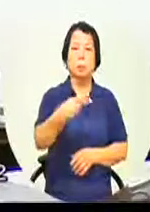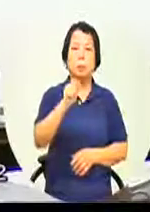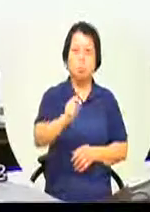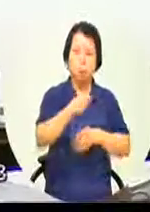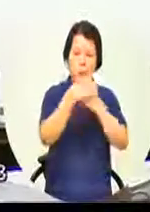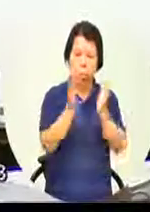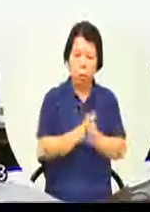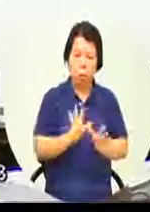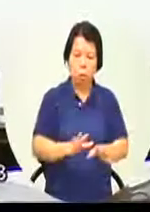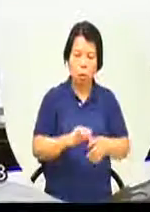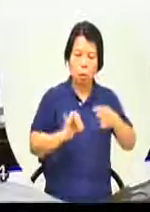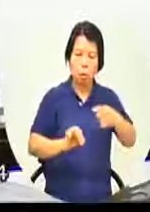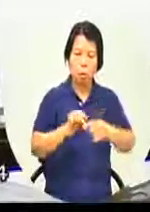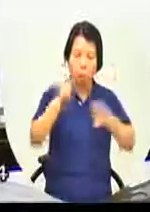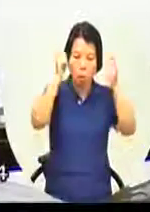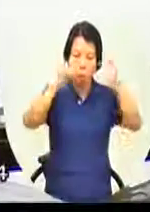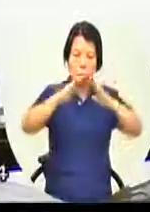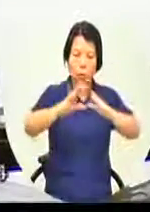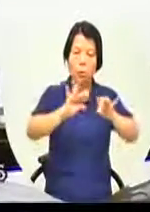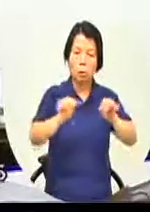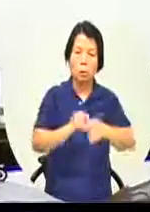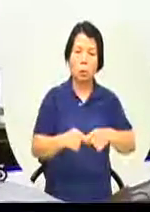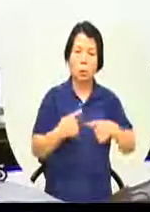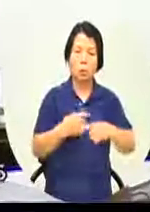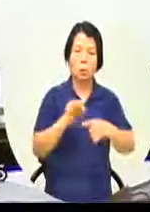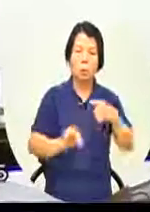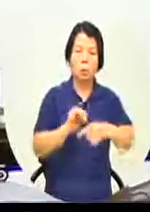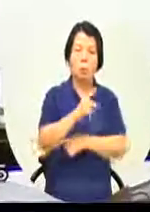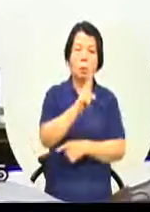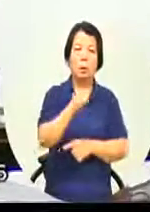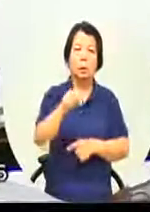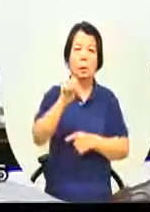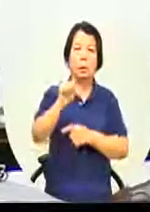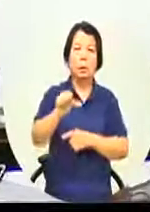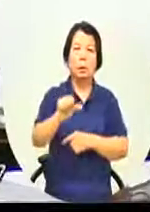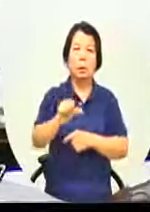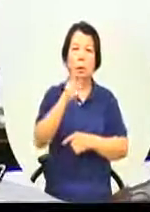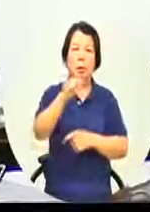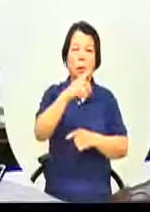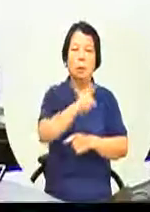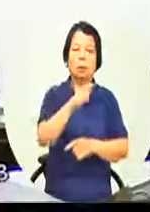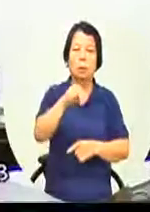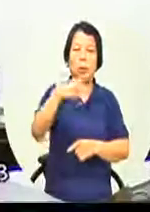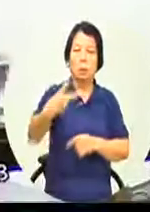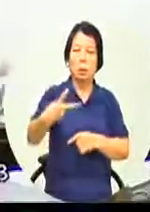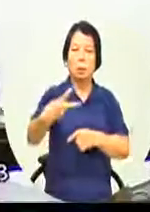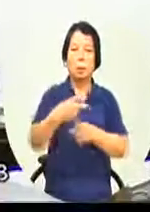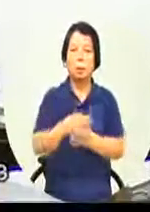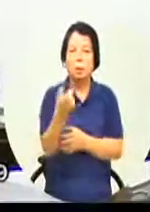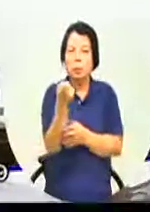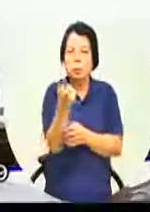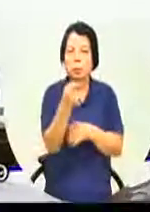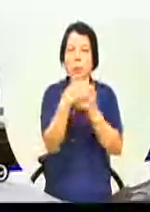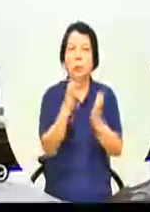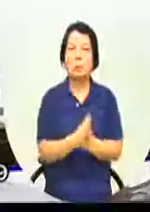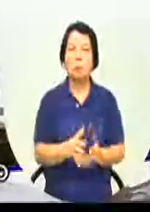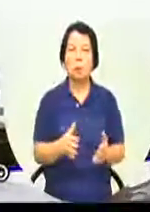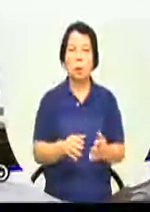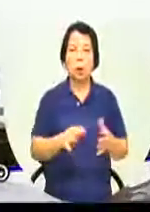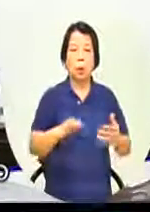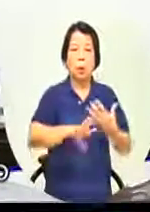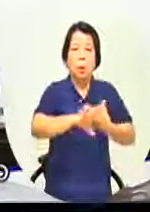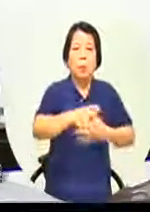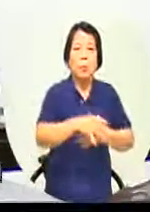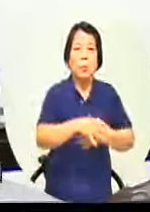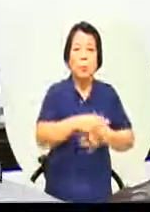的1.2%而已啦。那1.2%其实是非常少，也就是说，其实有很多其他的